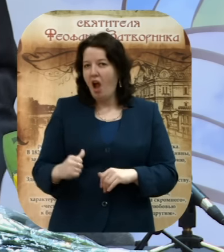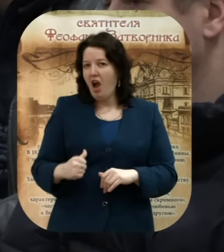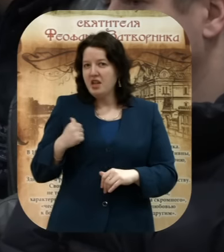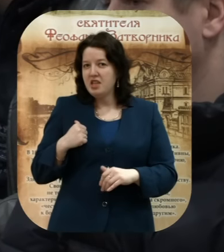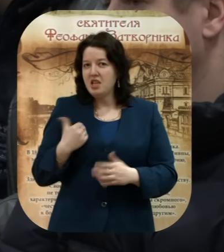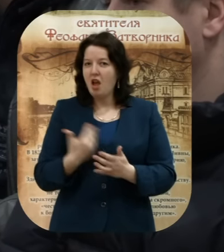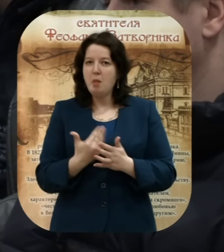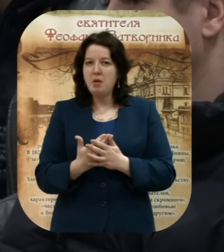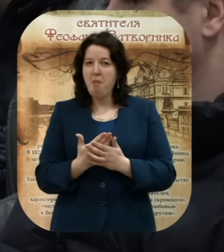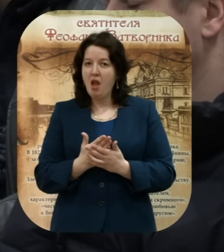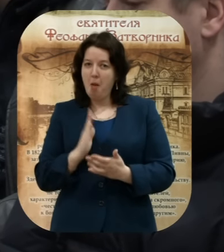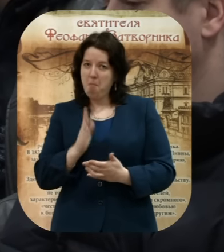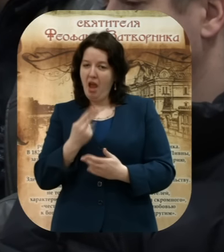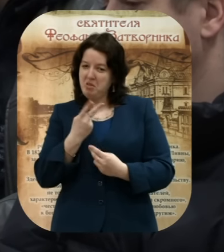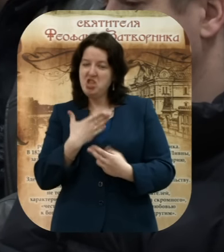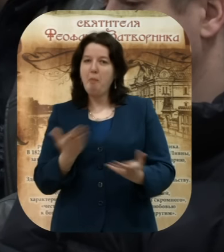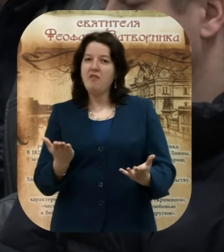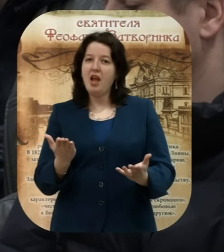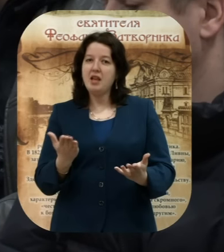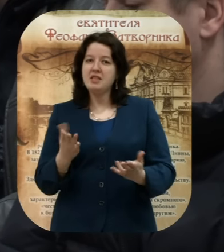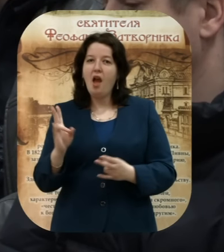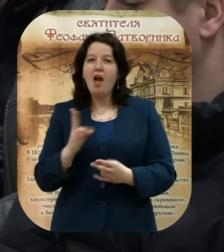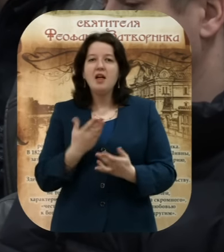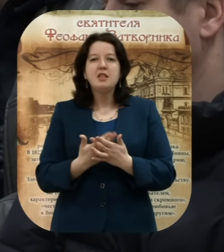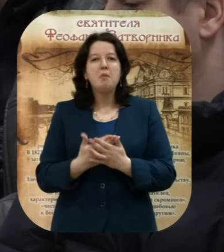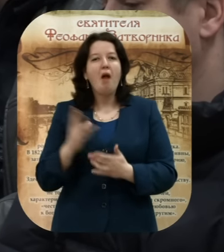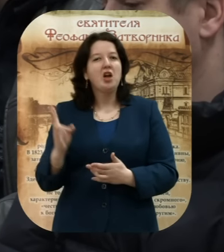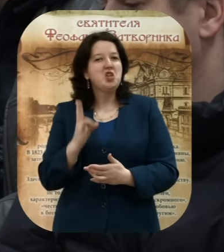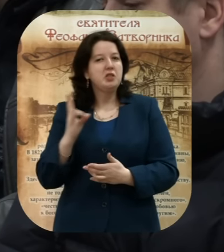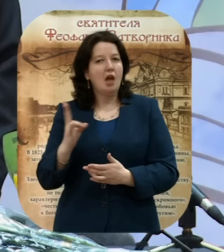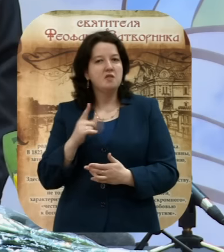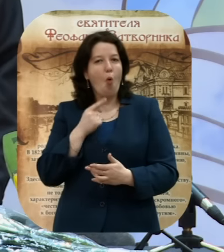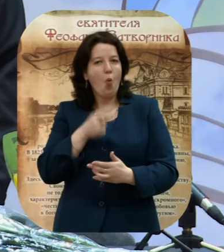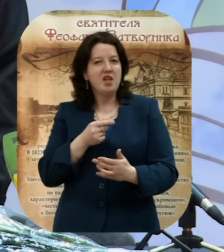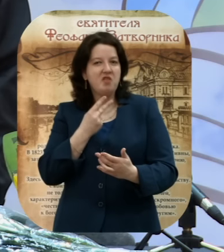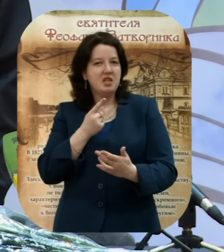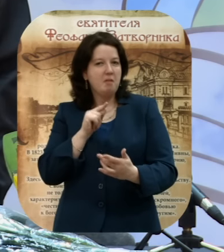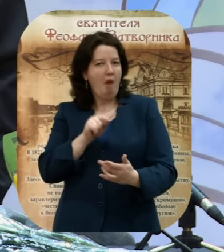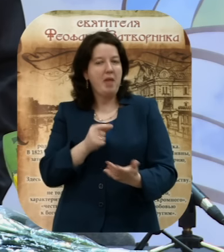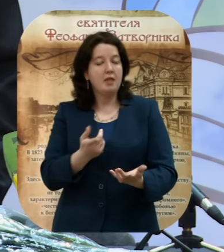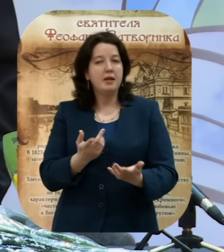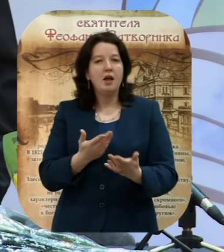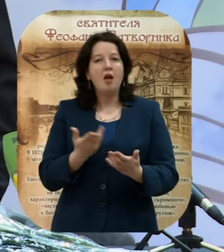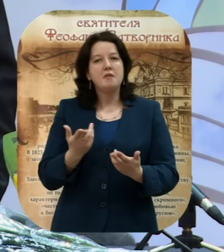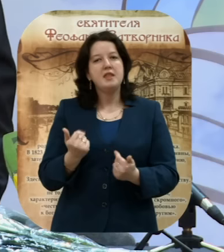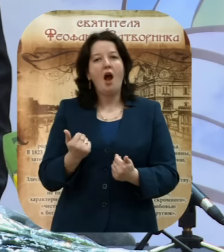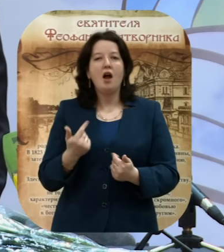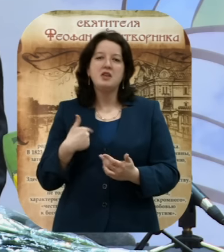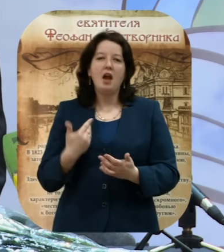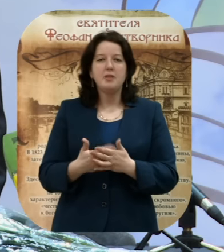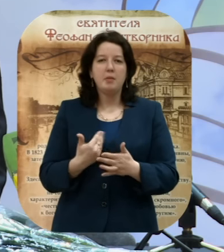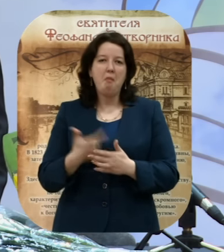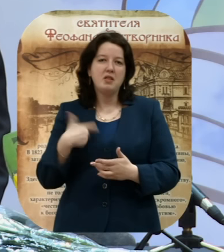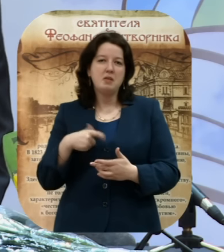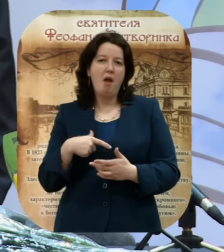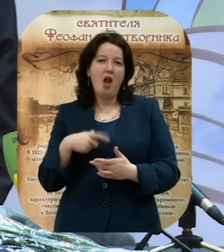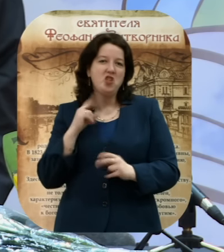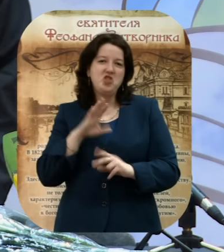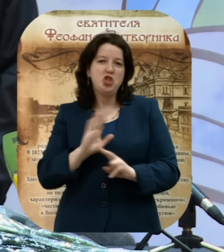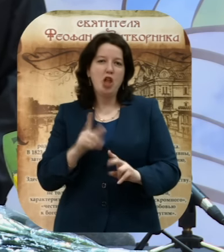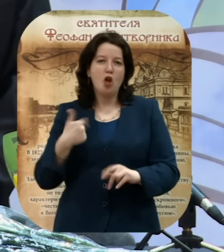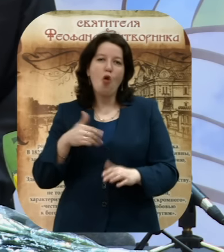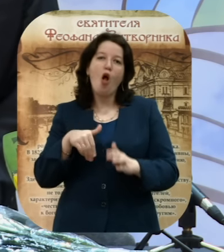не проявляется. Христианство еще указывает на один момент. Ну да, я, конечно, не считаю, что я